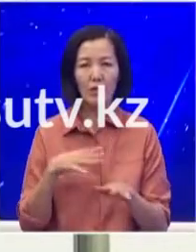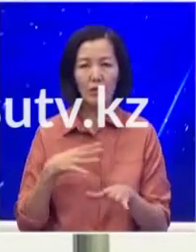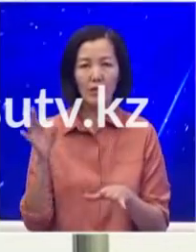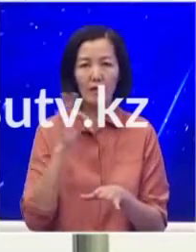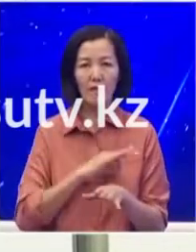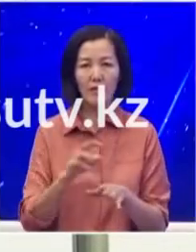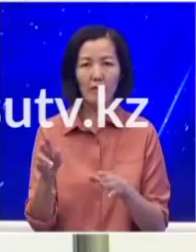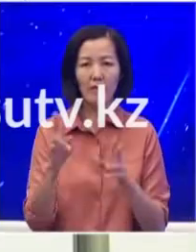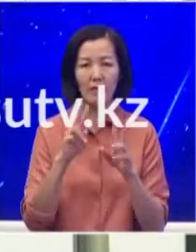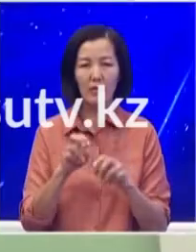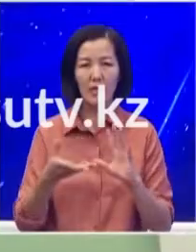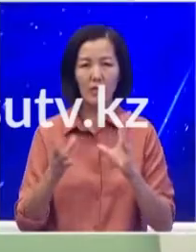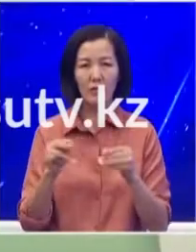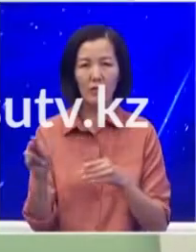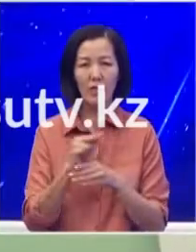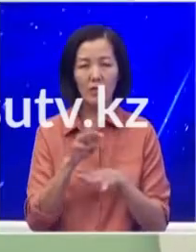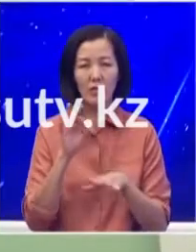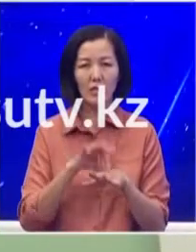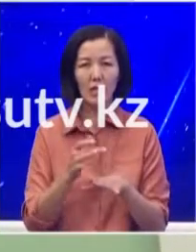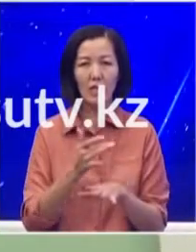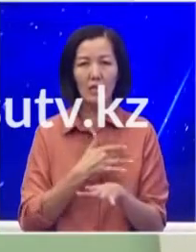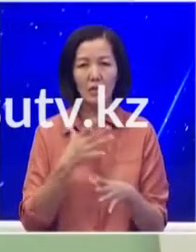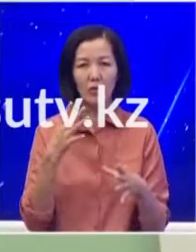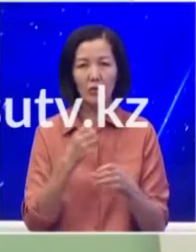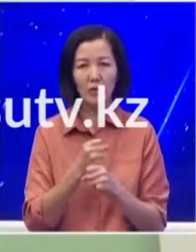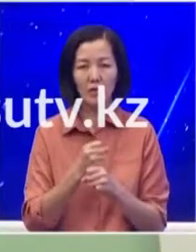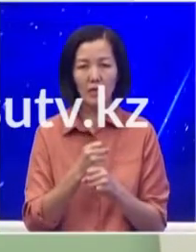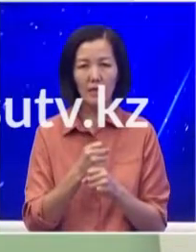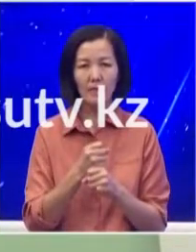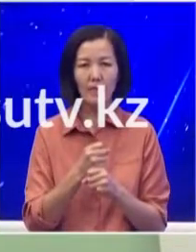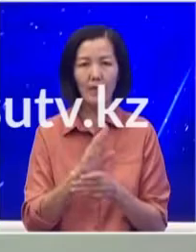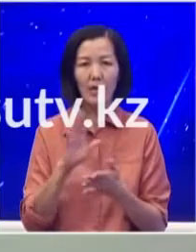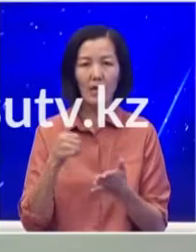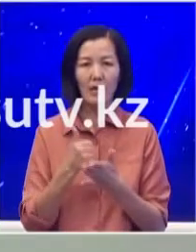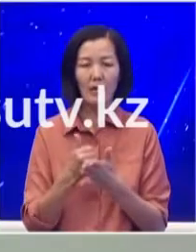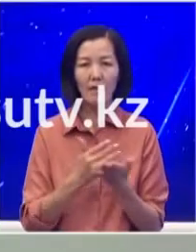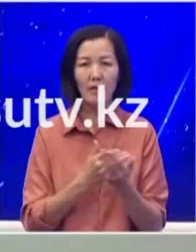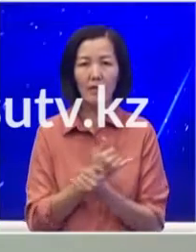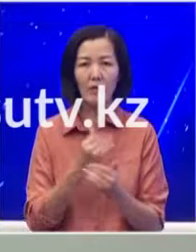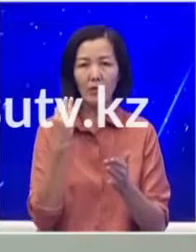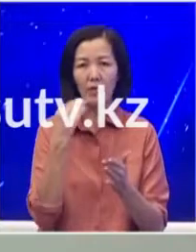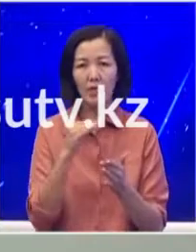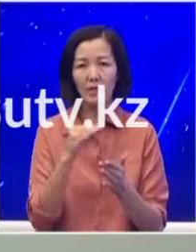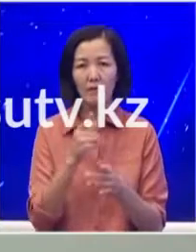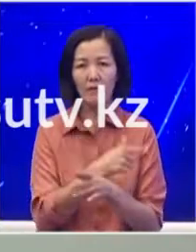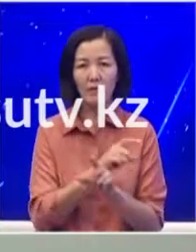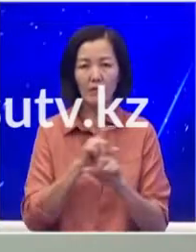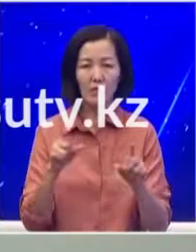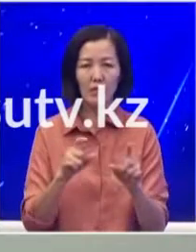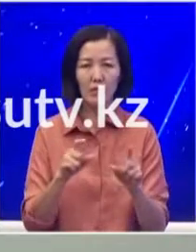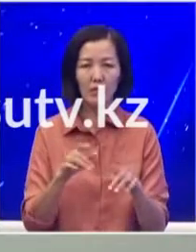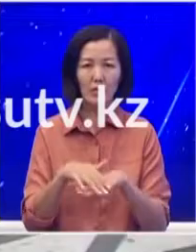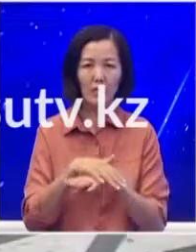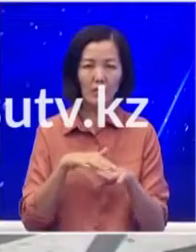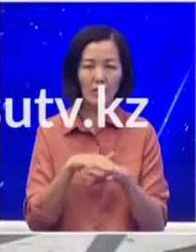эффективная диагностика и лечение заболеваний сердечно-сосудистой системы. А главное – оказание качественных медицинских услуг